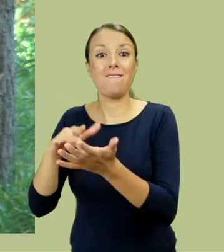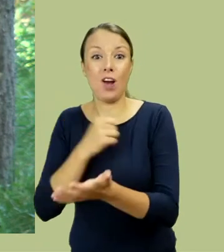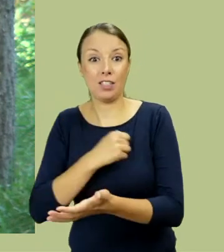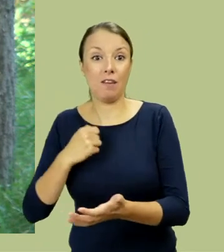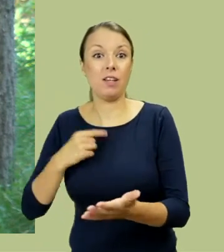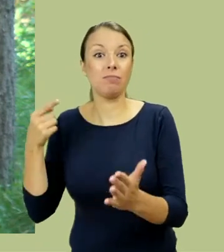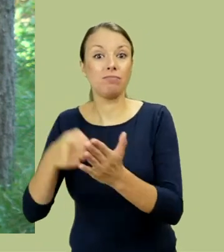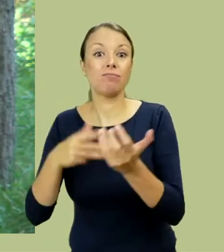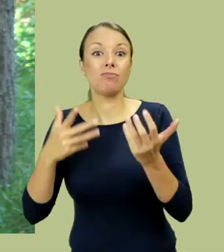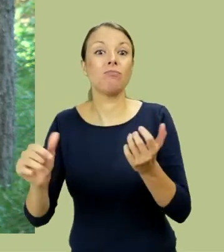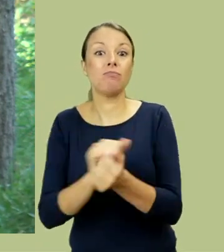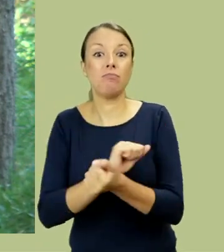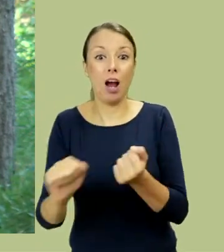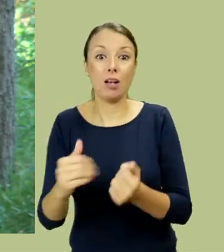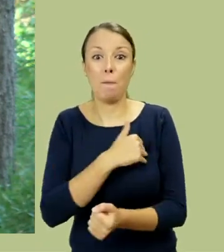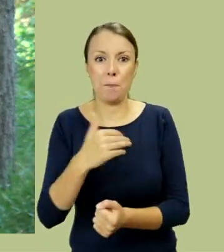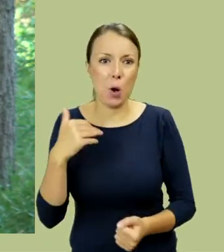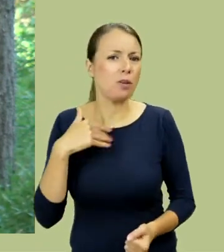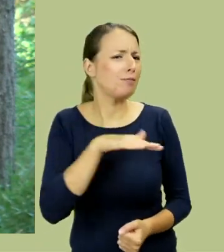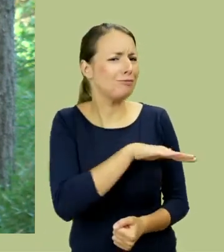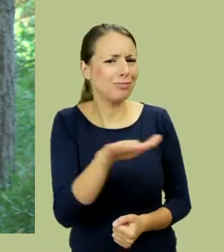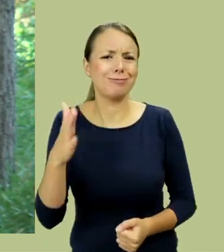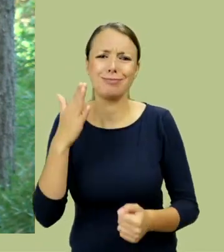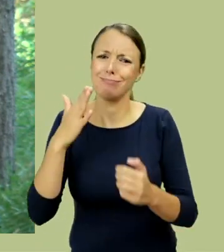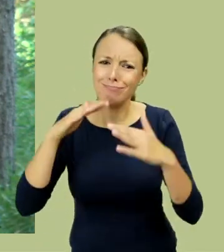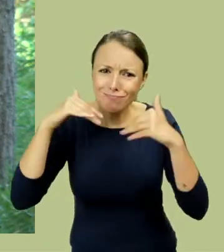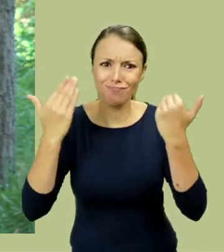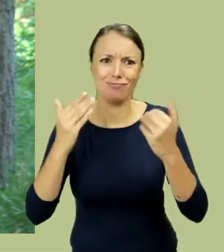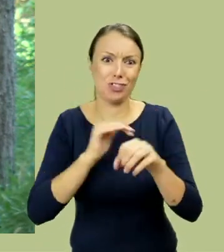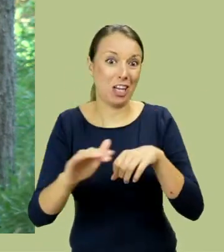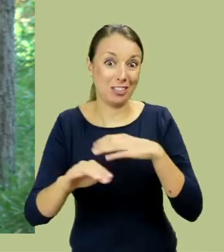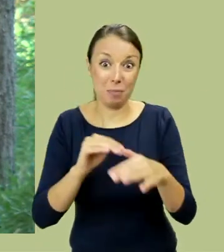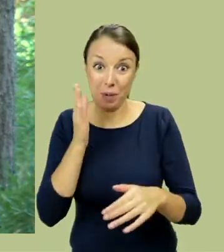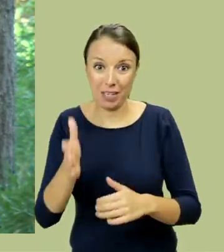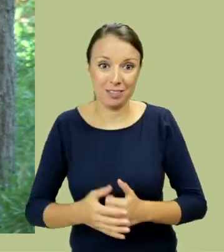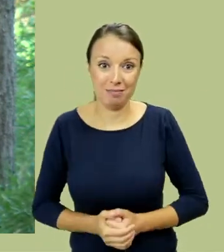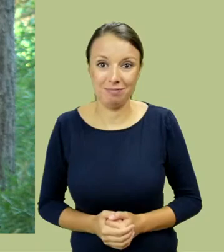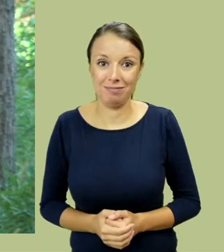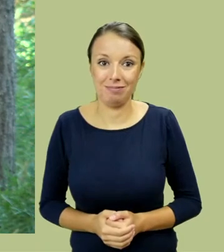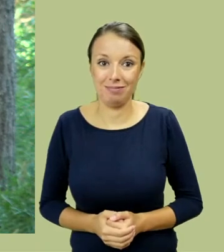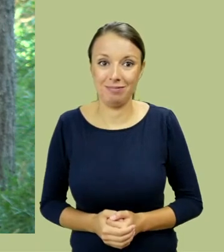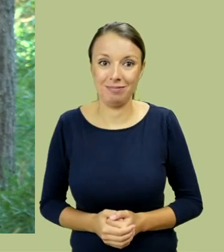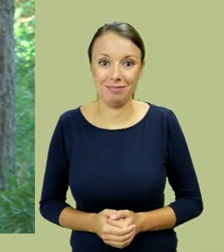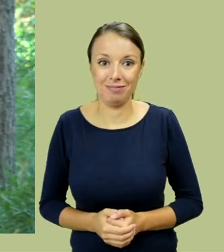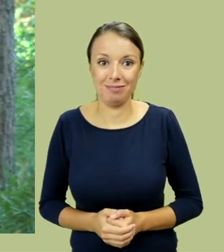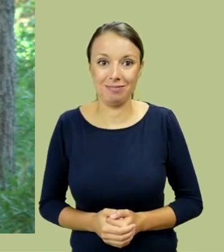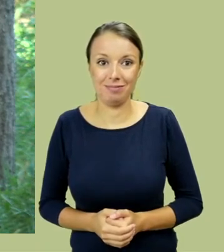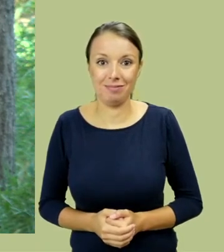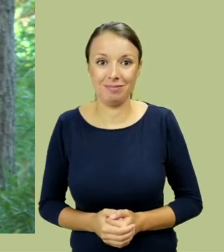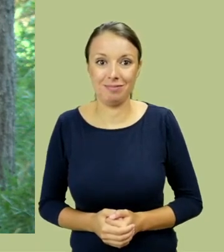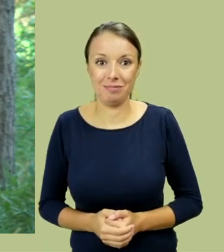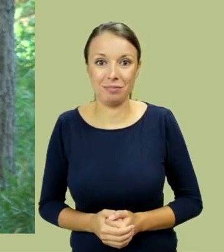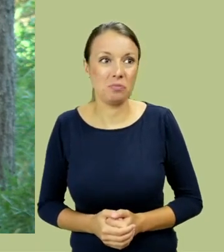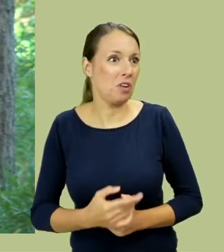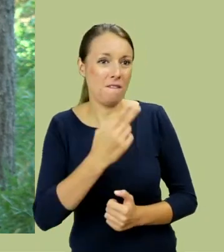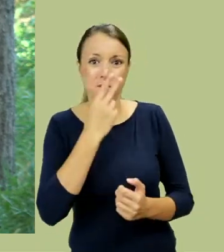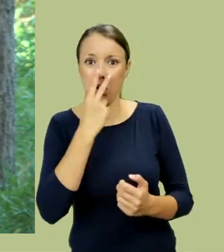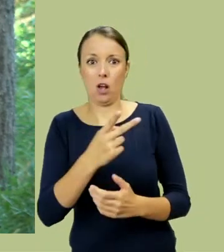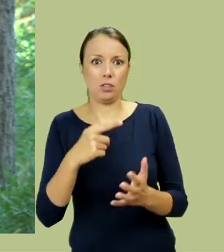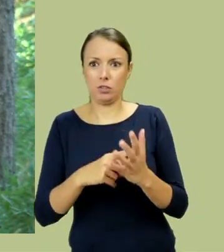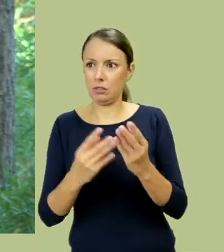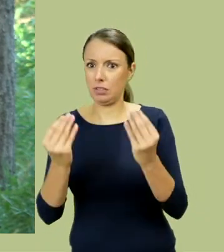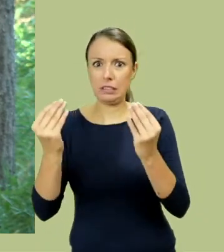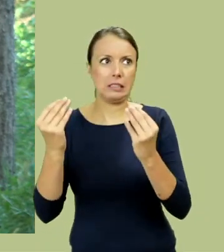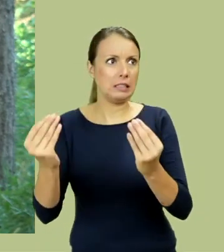w której wszyscy będą szczęśliwi. No ten mit szklanych domów trochę tu się pojawia, pewnie zbyt idealistyczny, bo